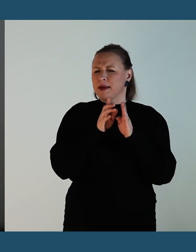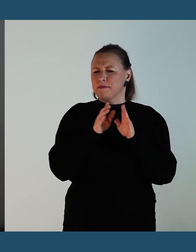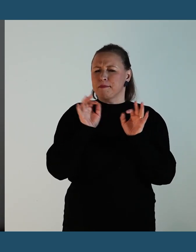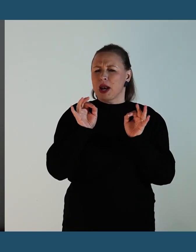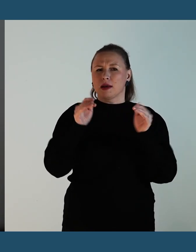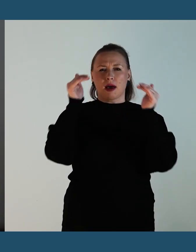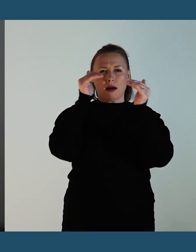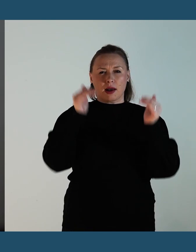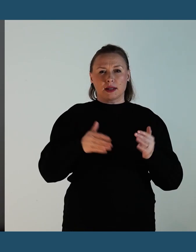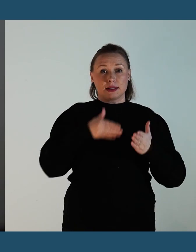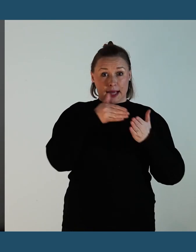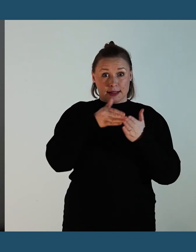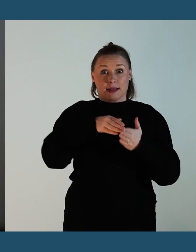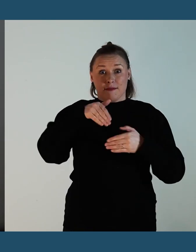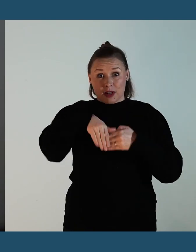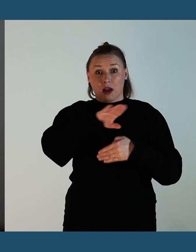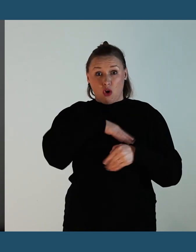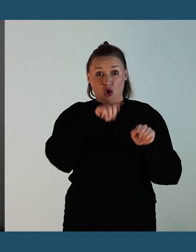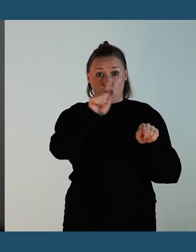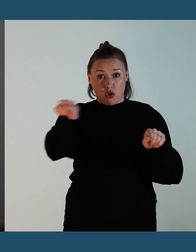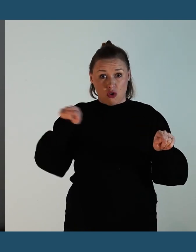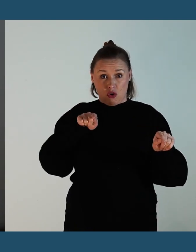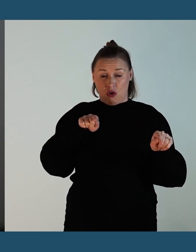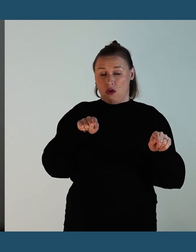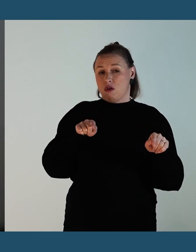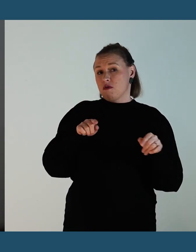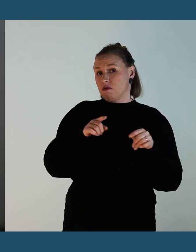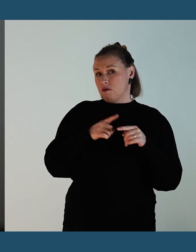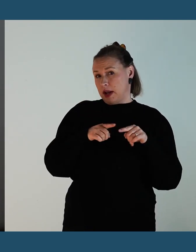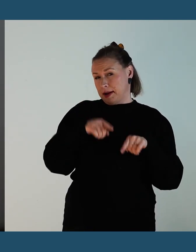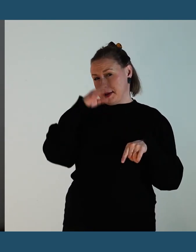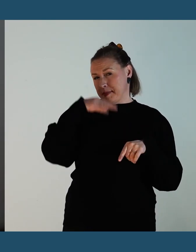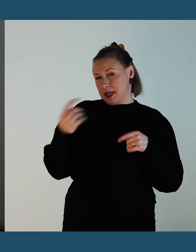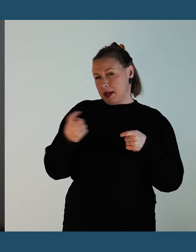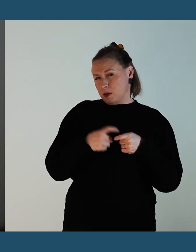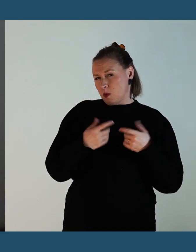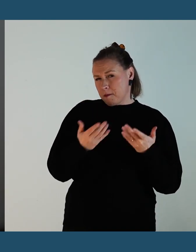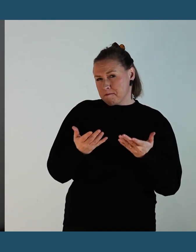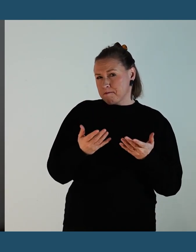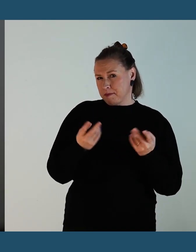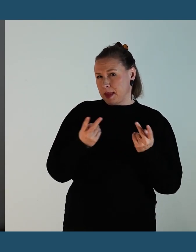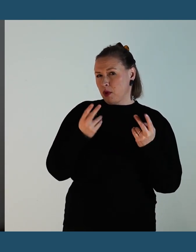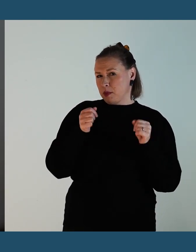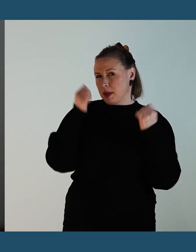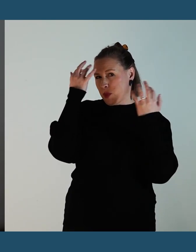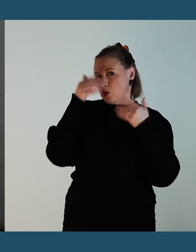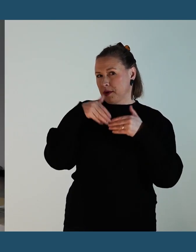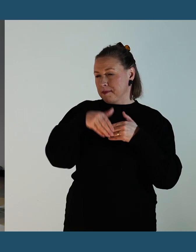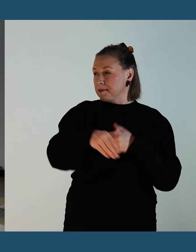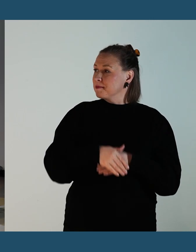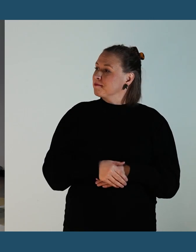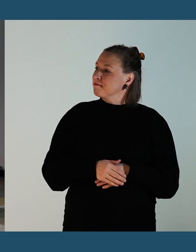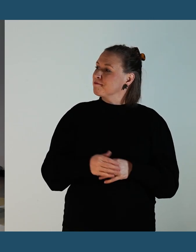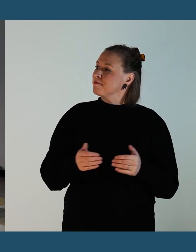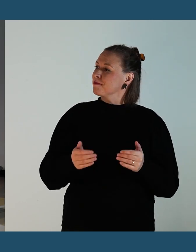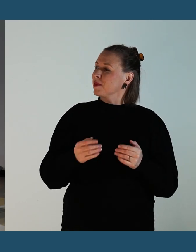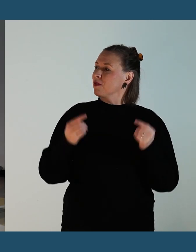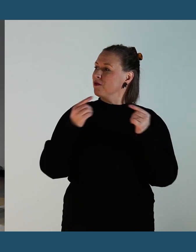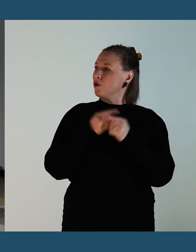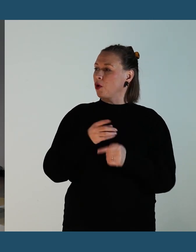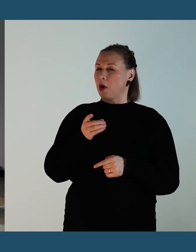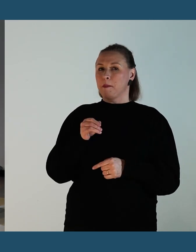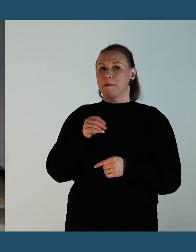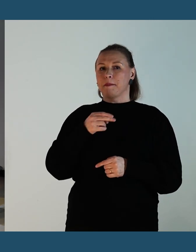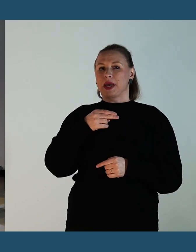rakenteellisia esteitä siellä edelleen on erilaisille ihmisille. Kiitos. Sitten oli Pihla Keto-Huovinen. Kiitos.